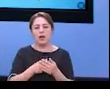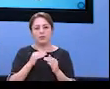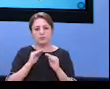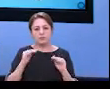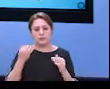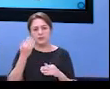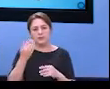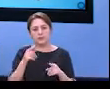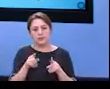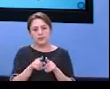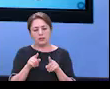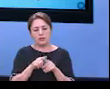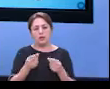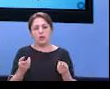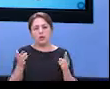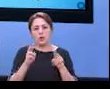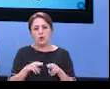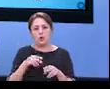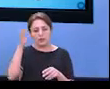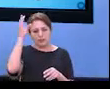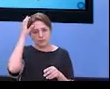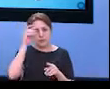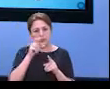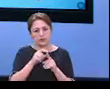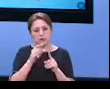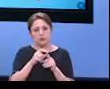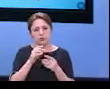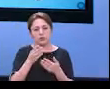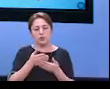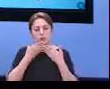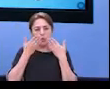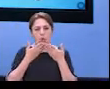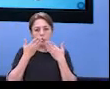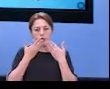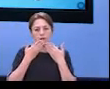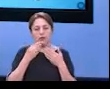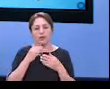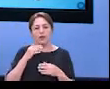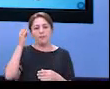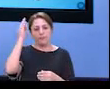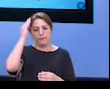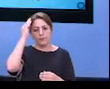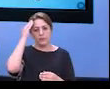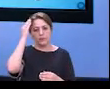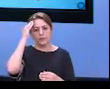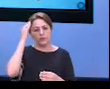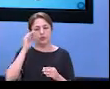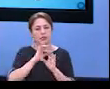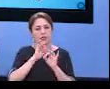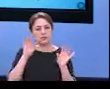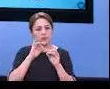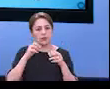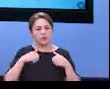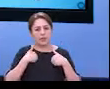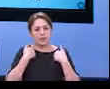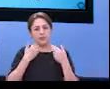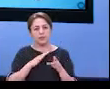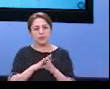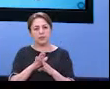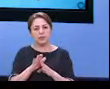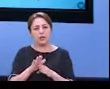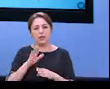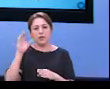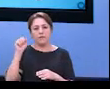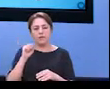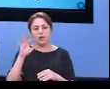o'quvchilar, siz ham qolgan hikmatli so'zlarni o'qib oling, mazmunini izohlashga harakat qiling